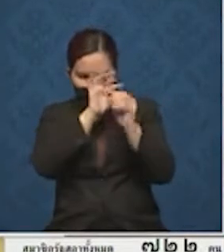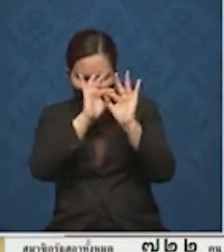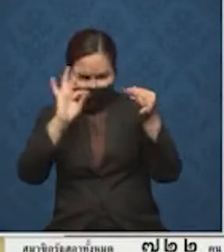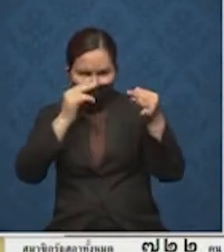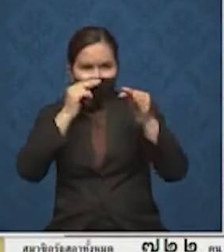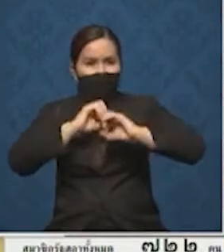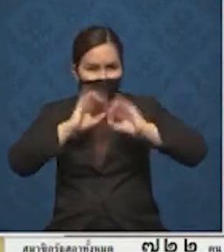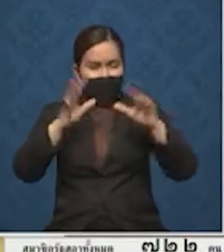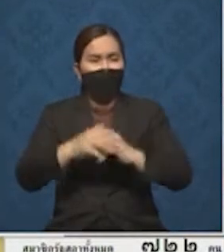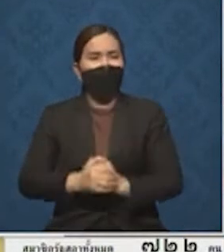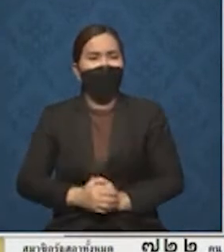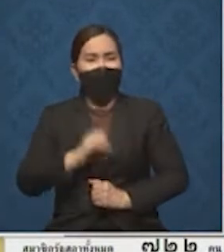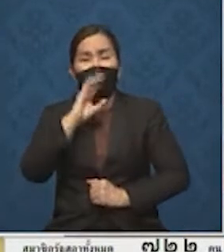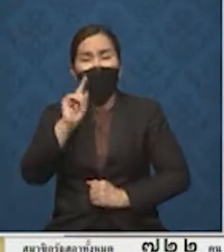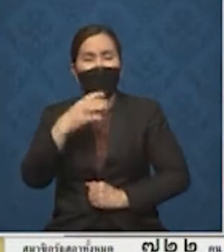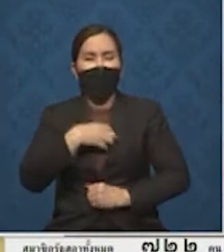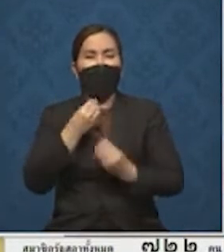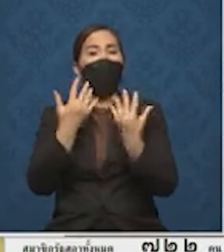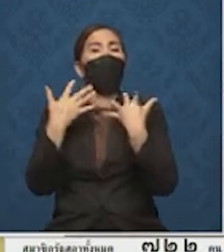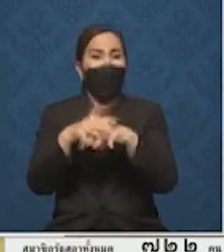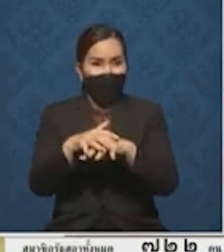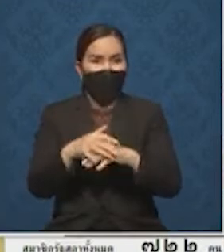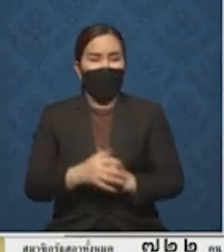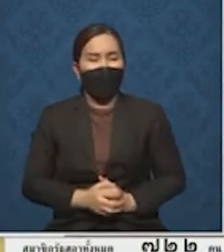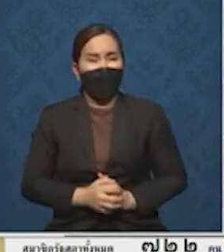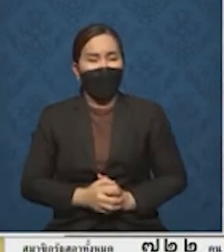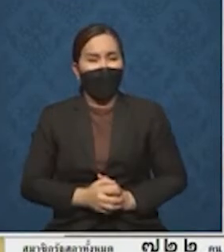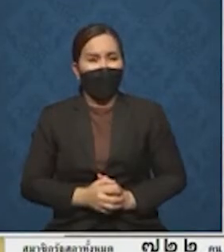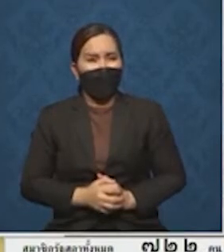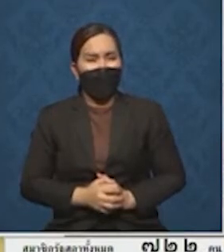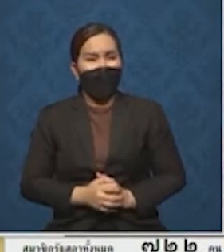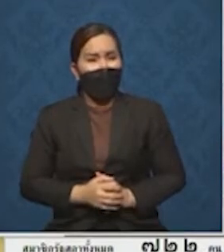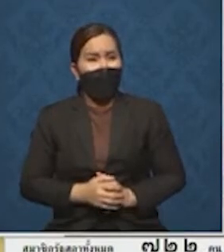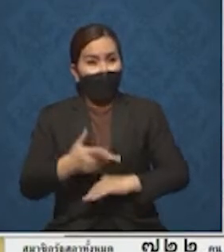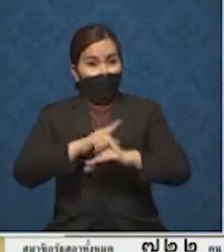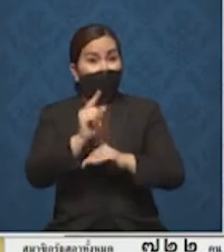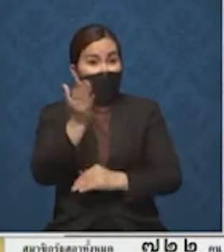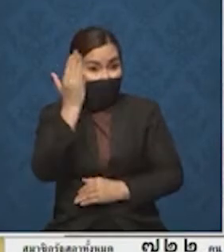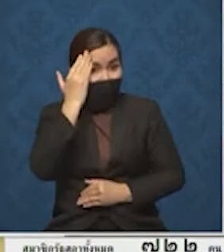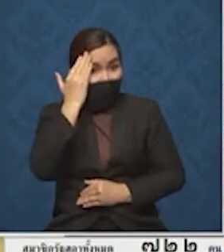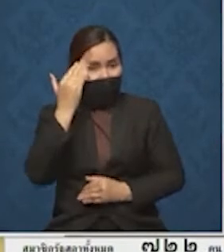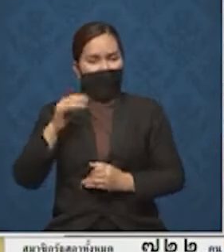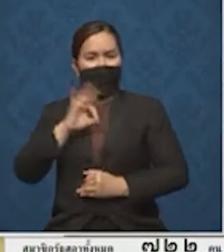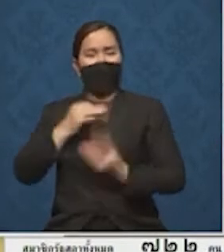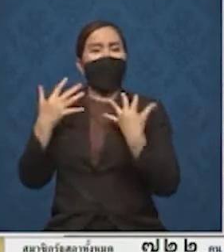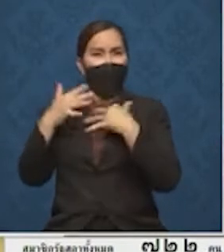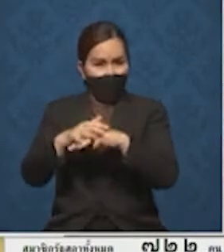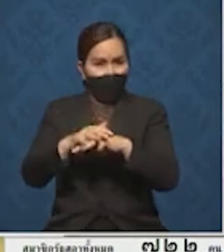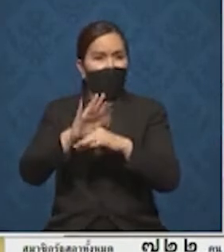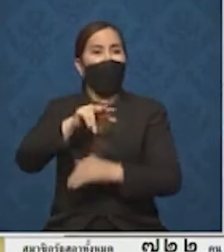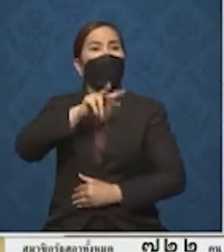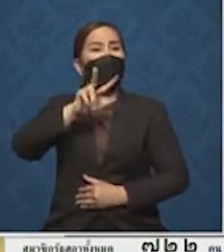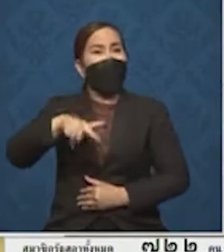ดเจนจะให้มีส่วร่วมท่านประทานทราไว่าการมีส่วร่วมของสมาชิกพักเพื่อไทย